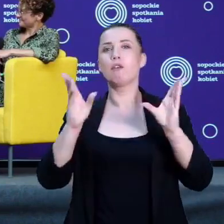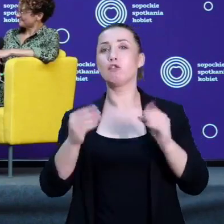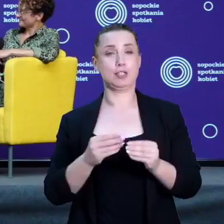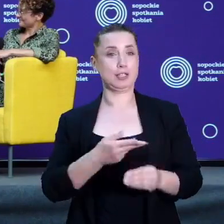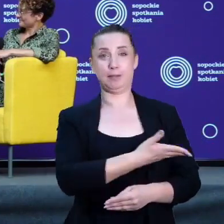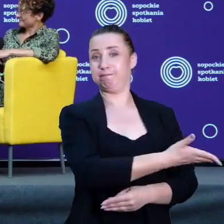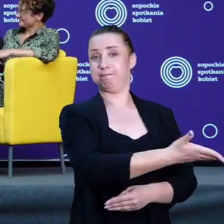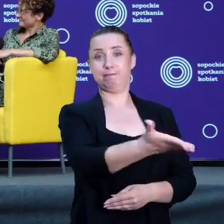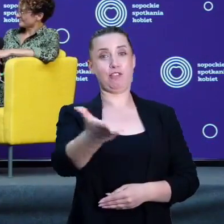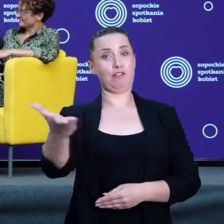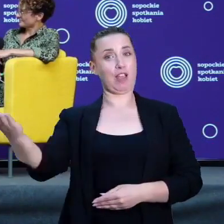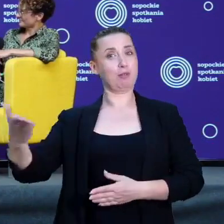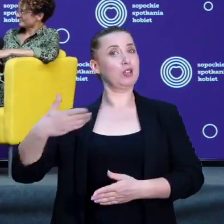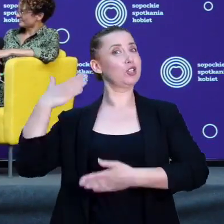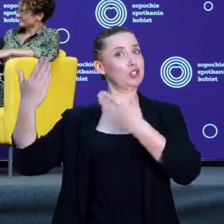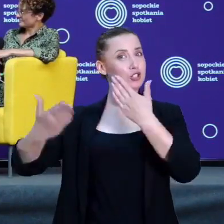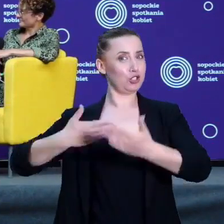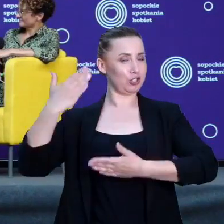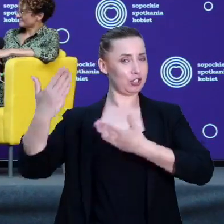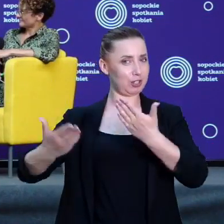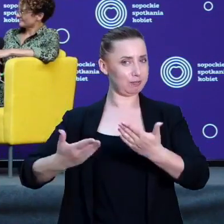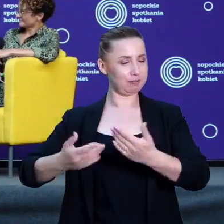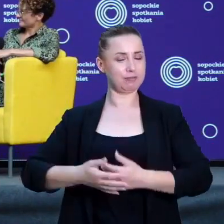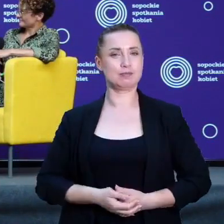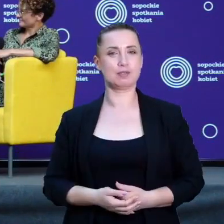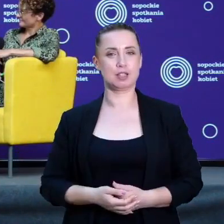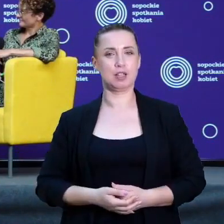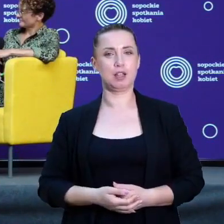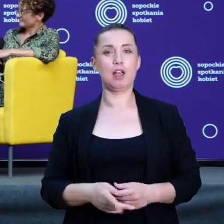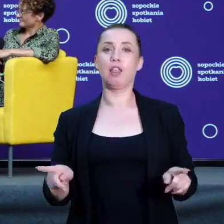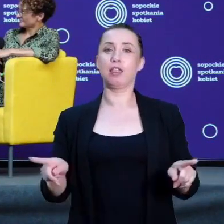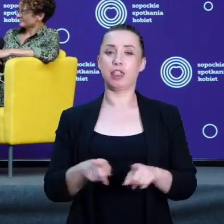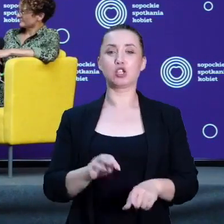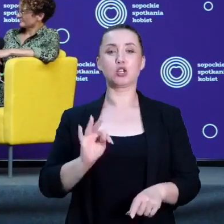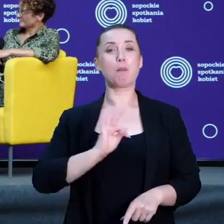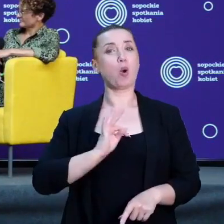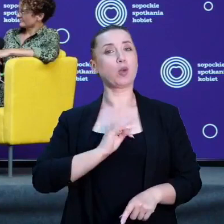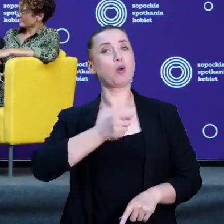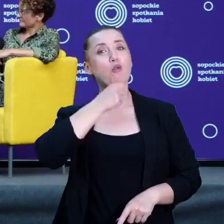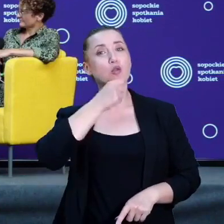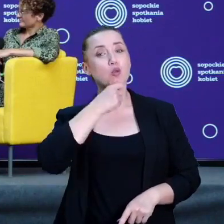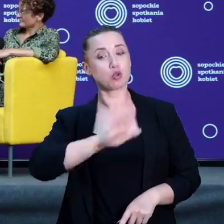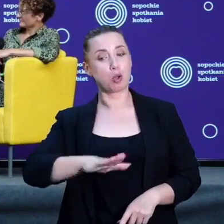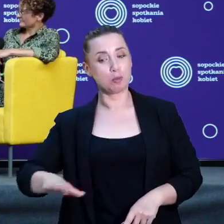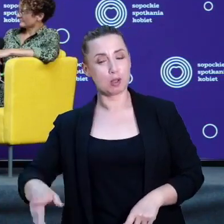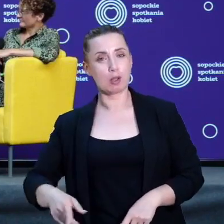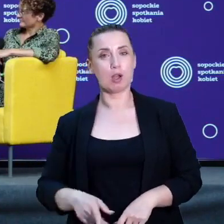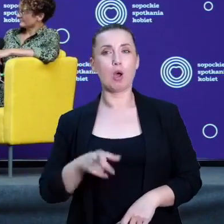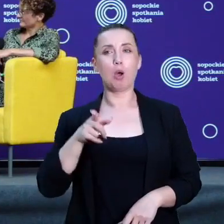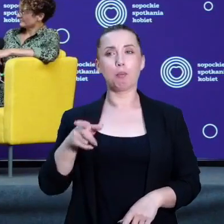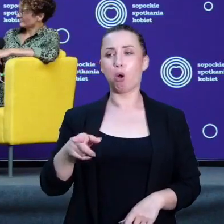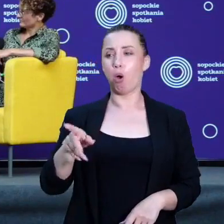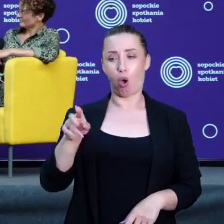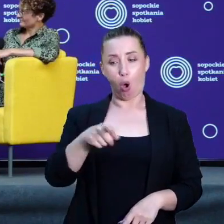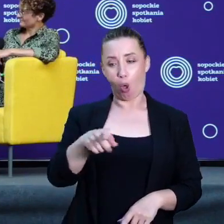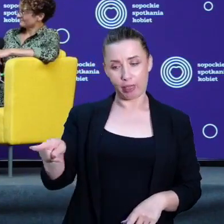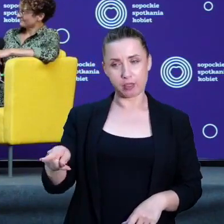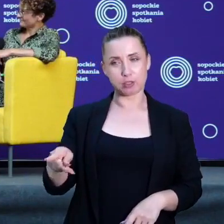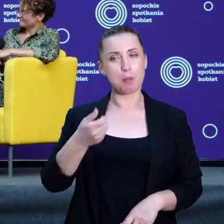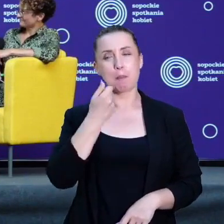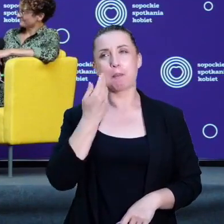Wszystkim nam tego sobie i sobie życzę, a też moim wnuczkom, bo one są dla mnie bardzo